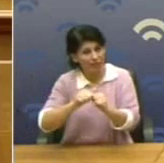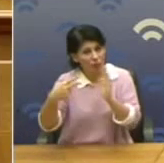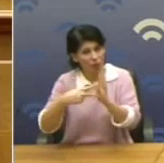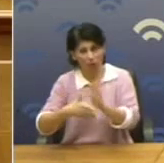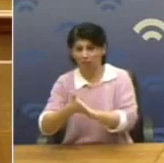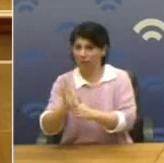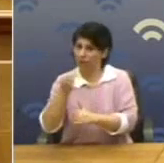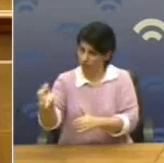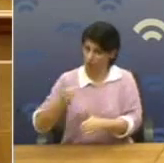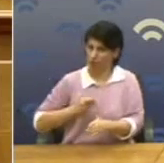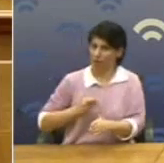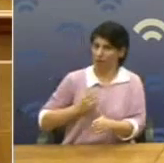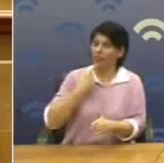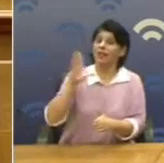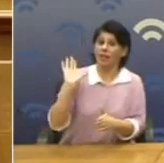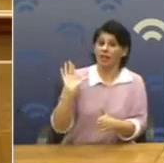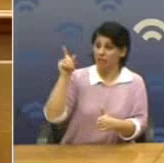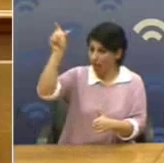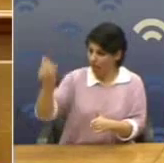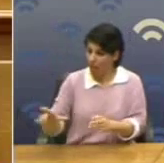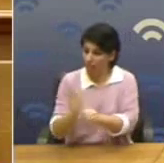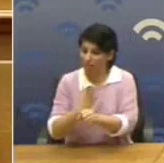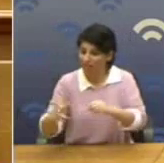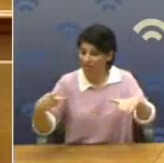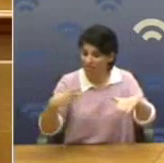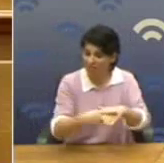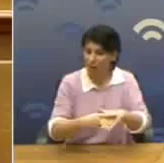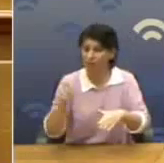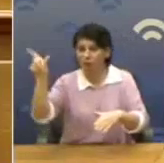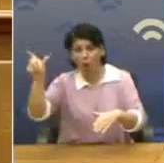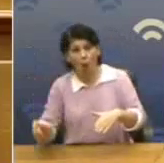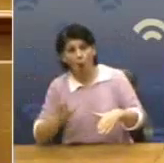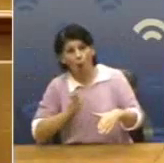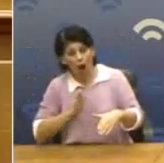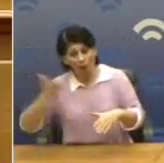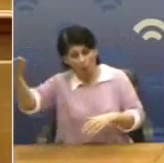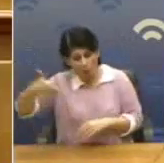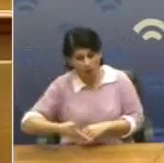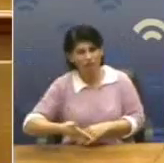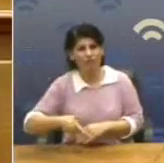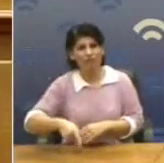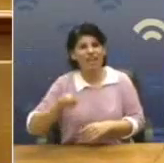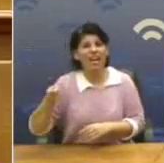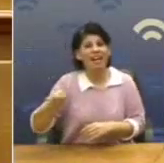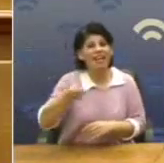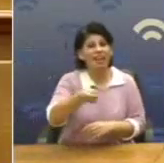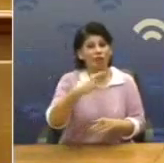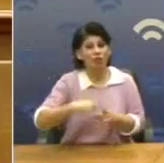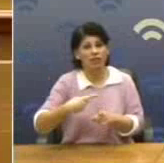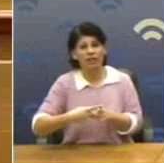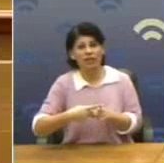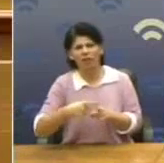δεν λέγατε? Ο άνθρωπος που διέλυσε τις τράπεζες, ο άνθρωπος που έφερε χρέος στη χώρα, μια λέγατε